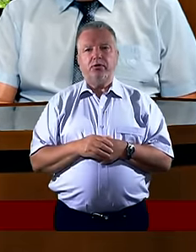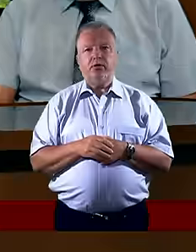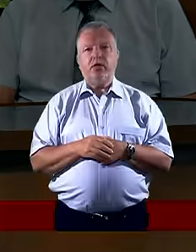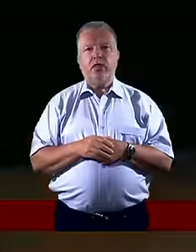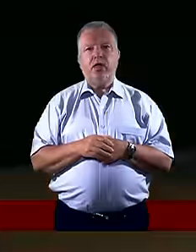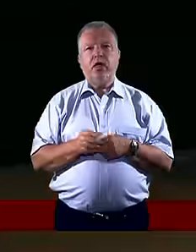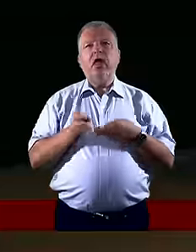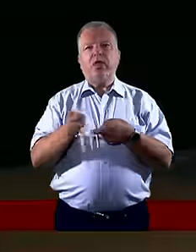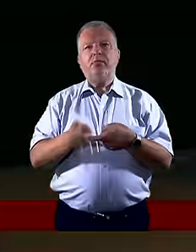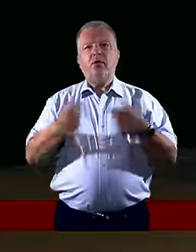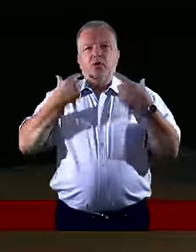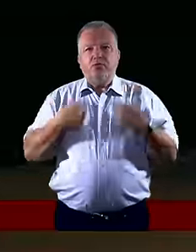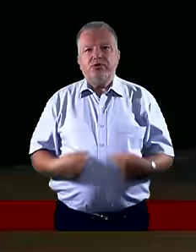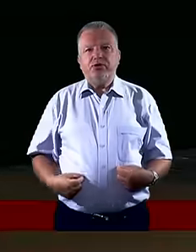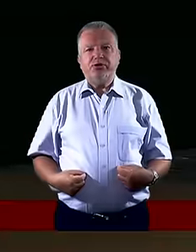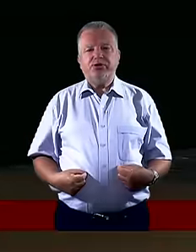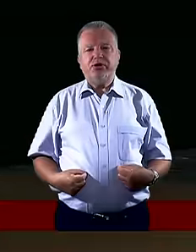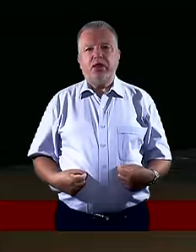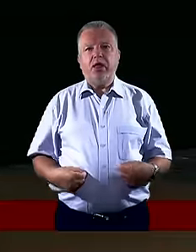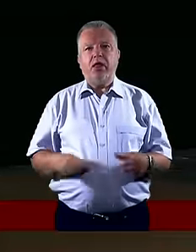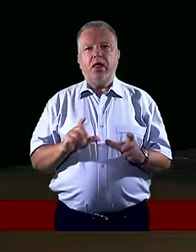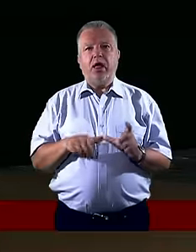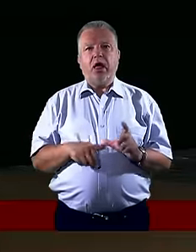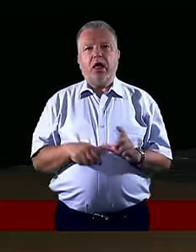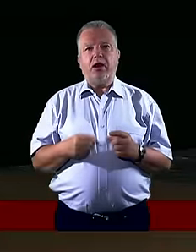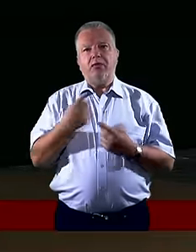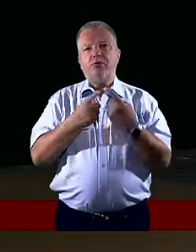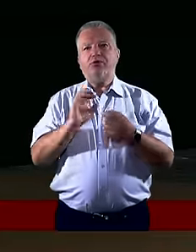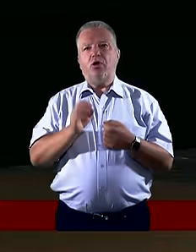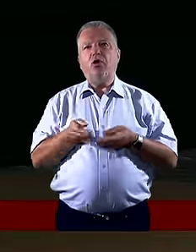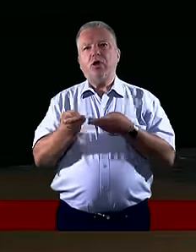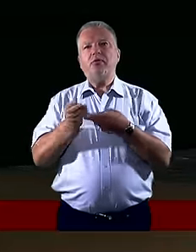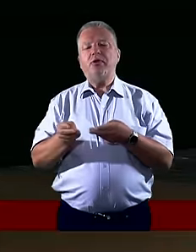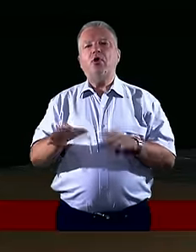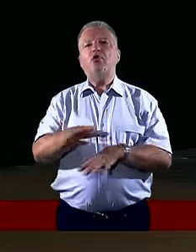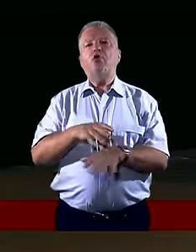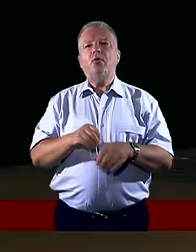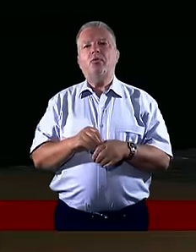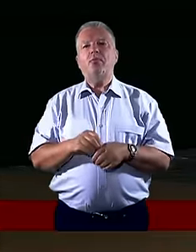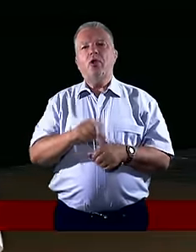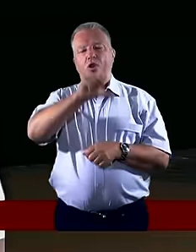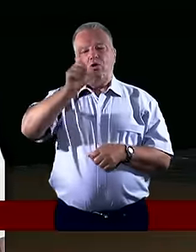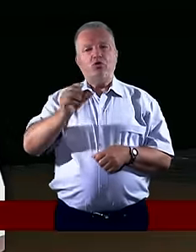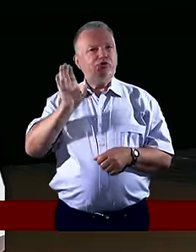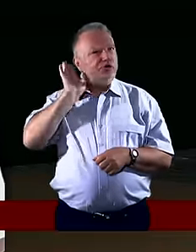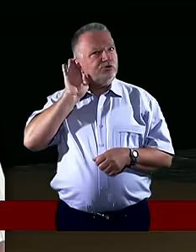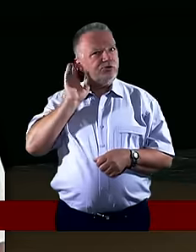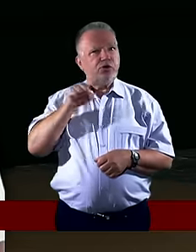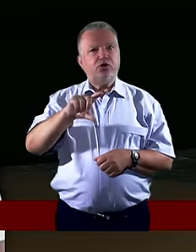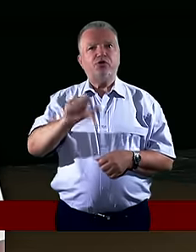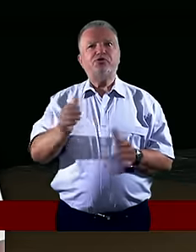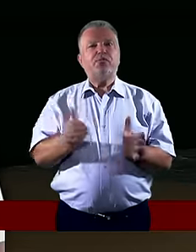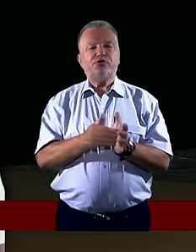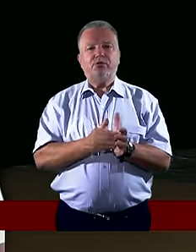mówię, karmił również fizycznie, ale ja myślę o tym karmieniu duchowym. Przecież po to ludzie szli,